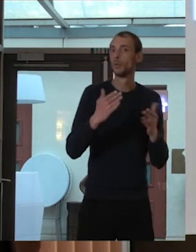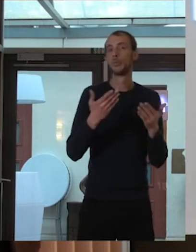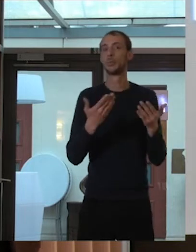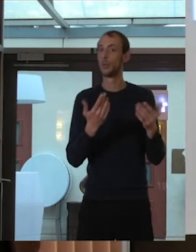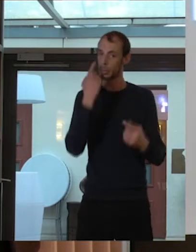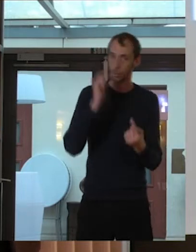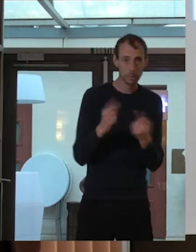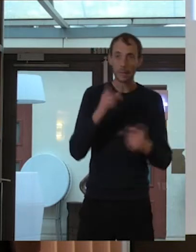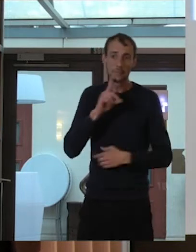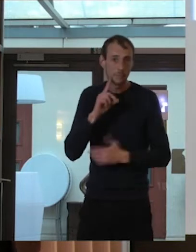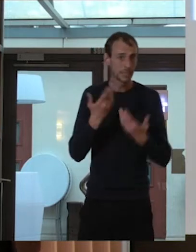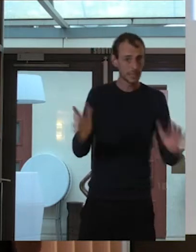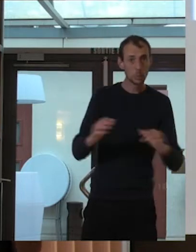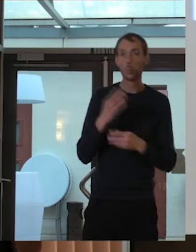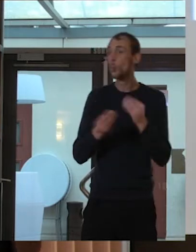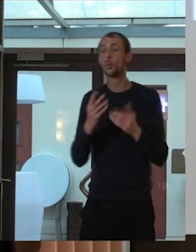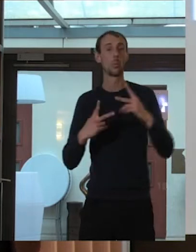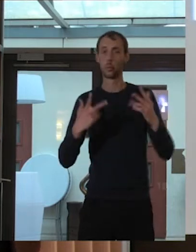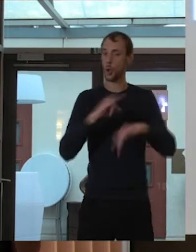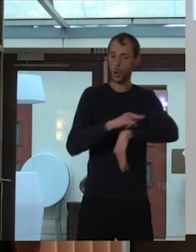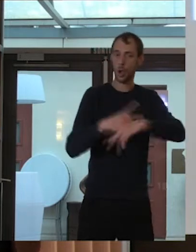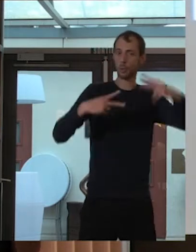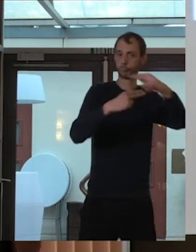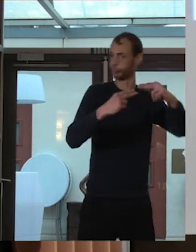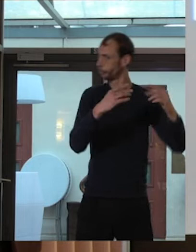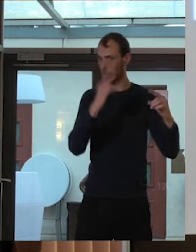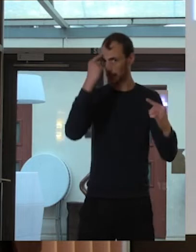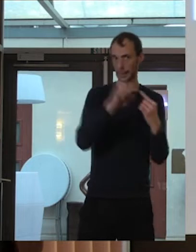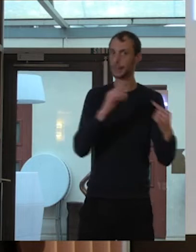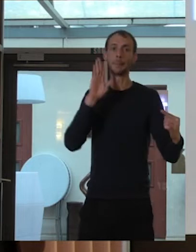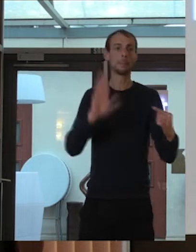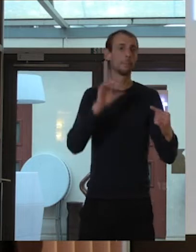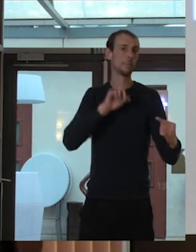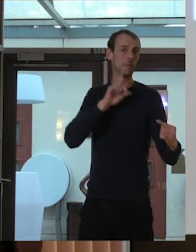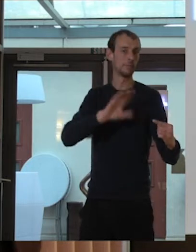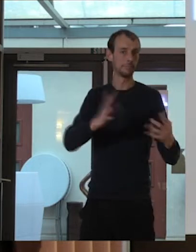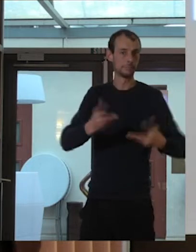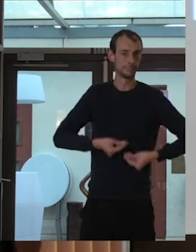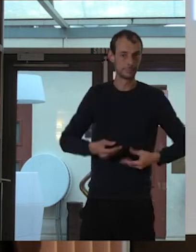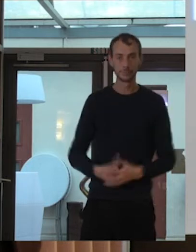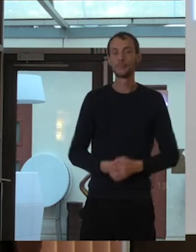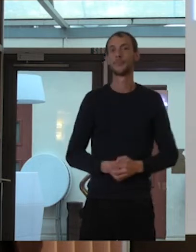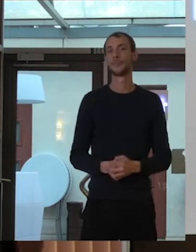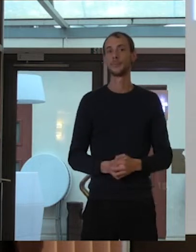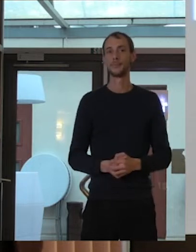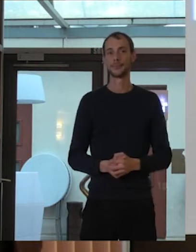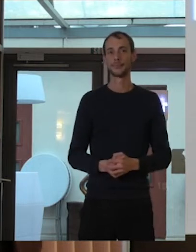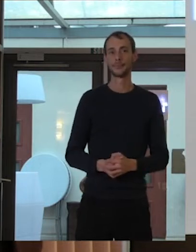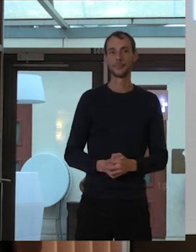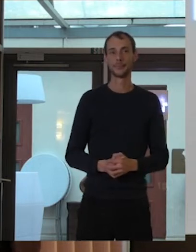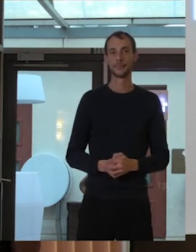de créneaux parents-enfants ou de créneaux réservés pour les femmes. Nous avons également travaillé sur